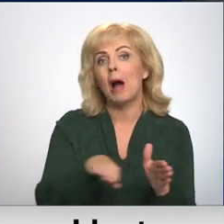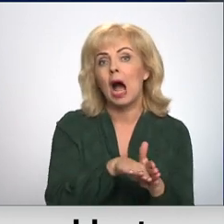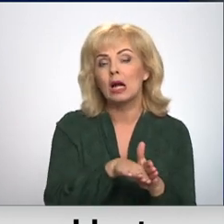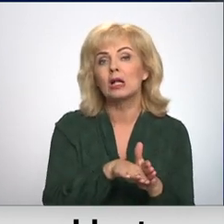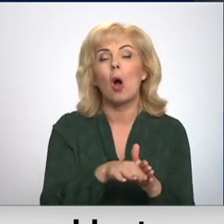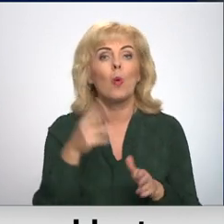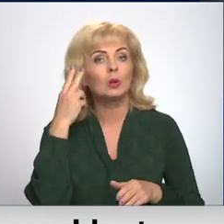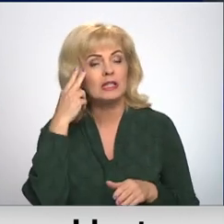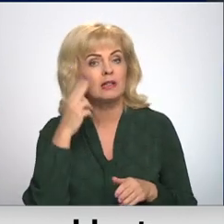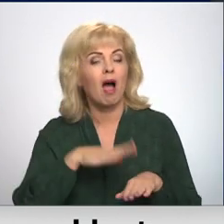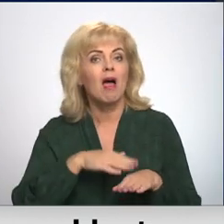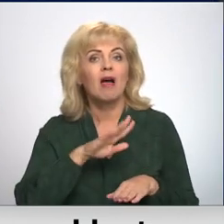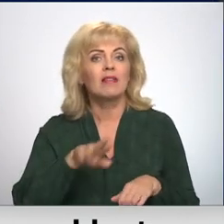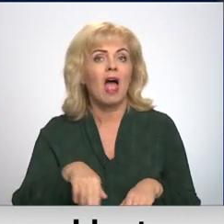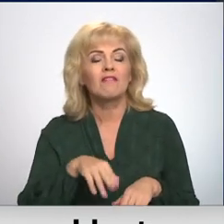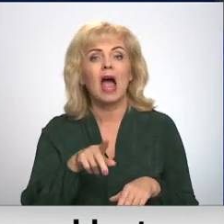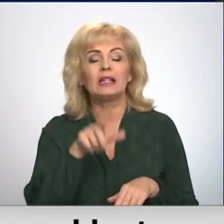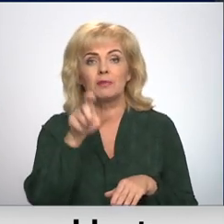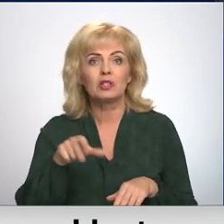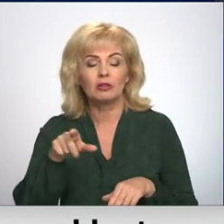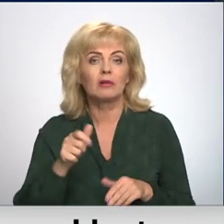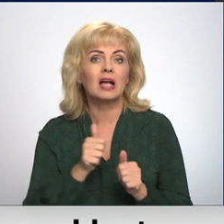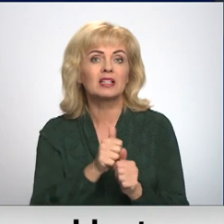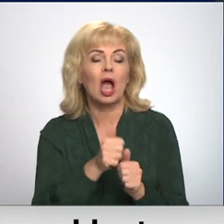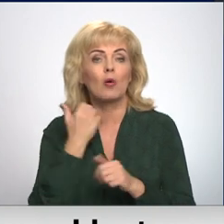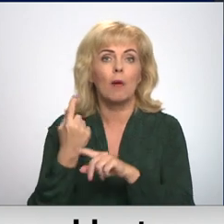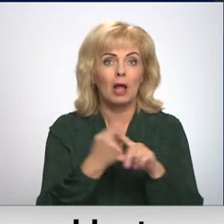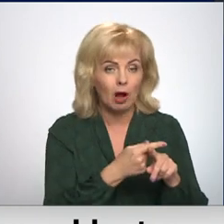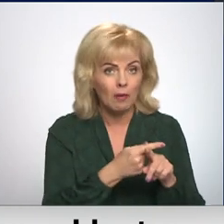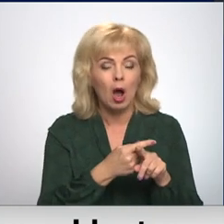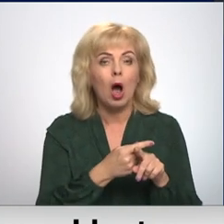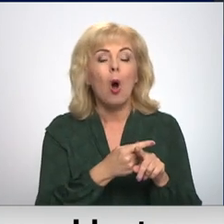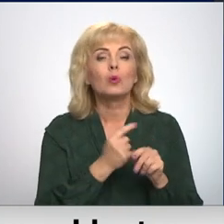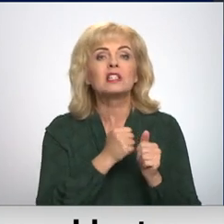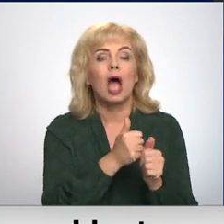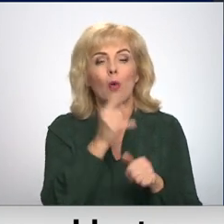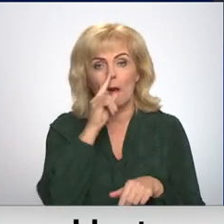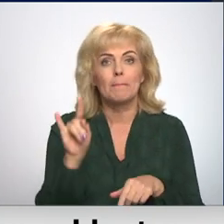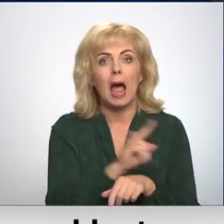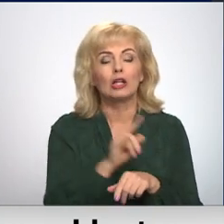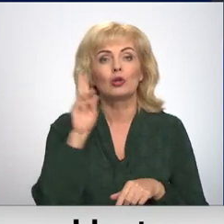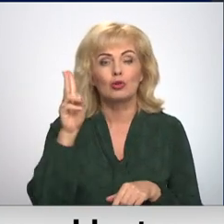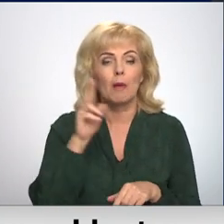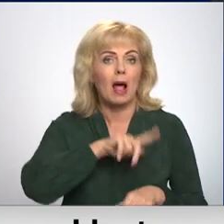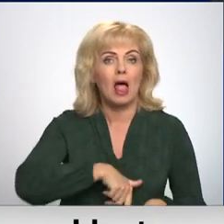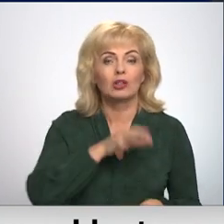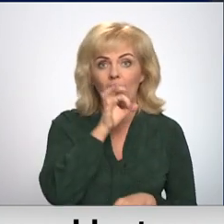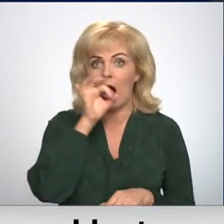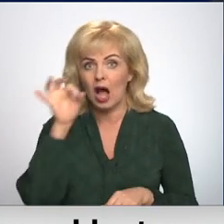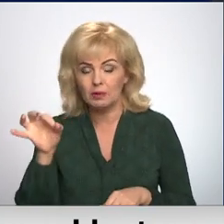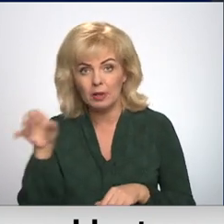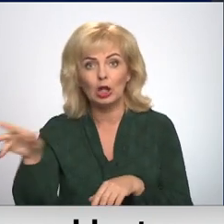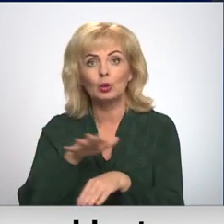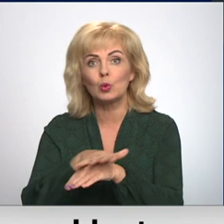cilvēku dzīvības, kuri ir devušies uz Baltkrieviju, sekojot melīgiem solījumiem. Latvija ir atbildējusi uz šo hibrīdu